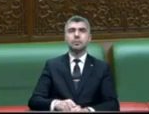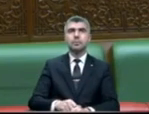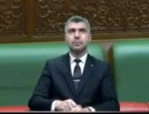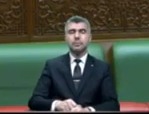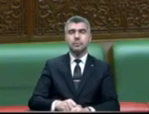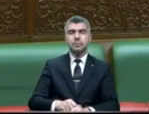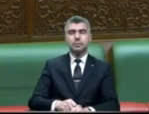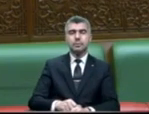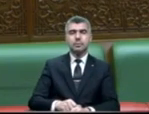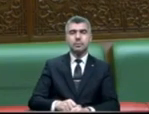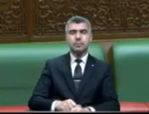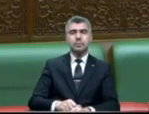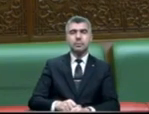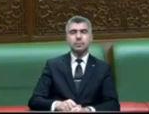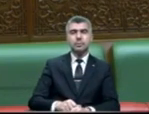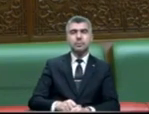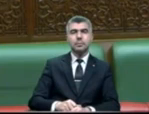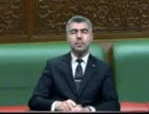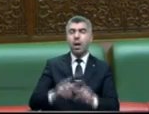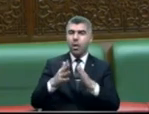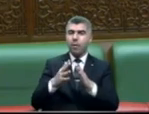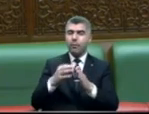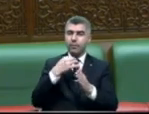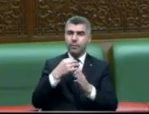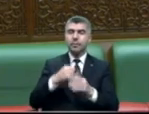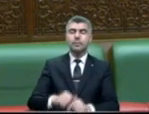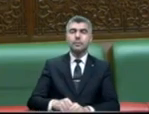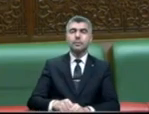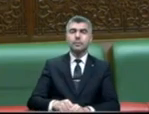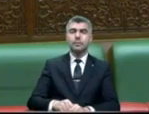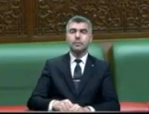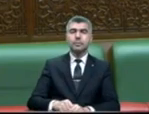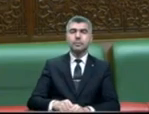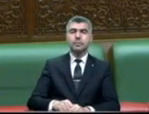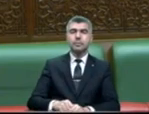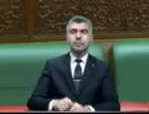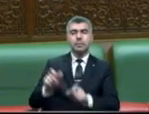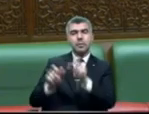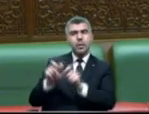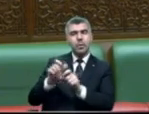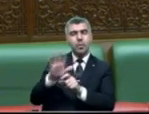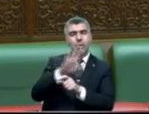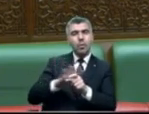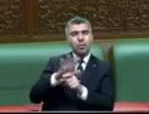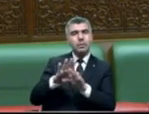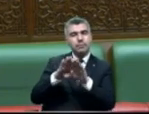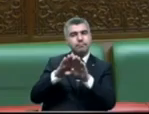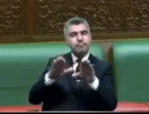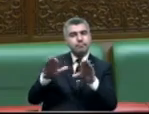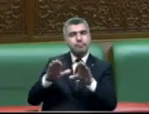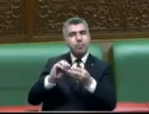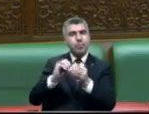غير كليمة. تفضل السيد رئيس. مرحبا. إننا خوفا على السلم الاجتماعي نريد